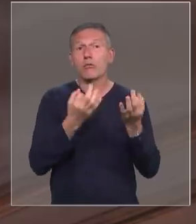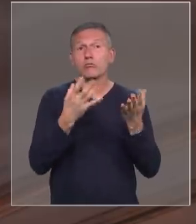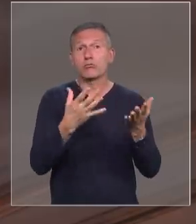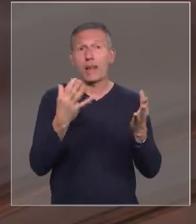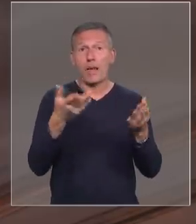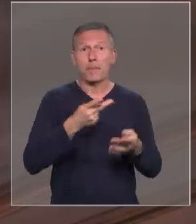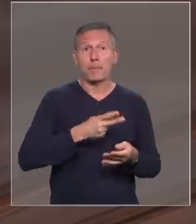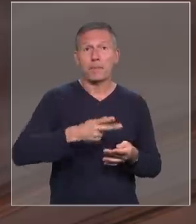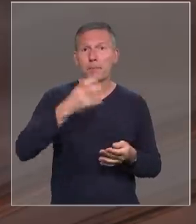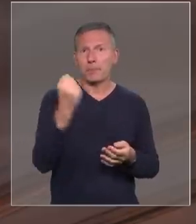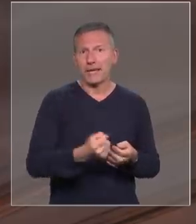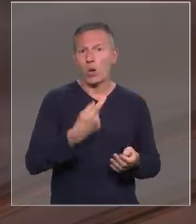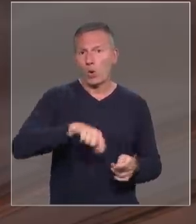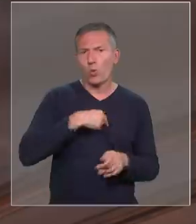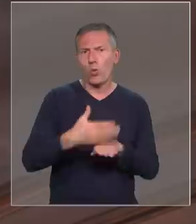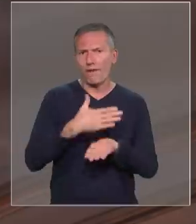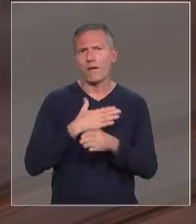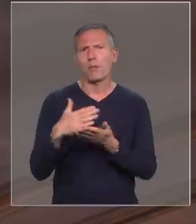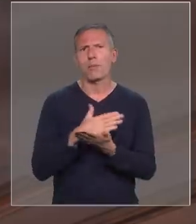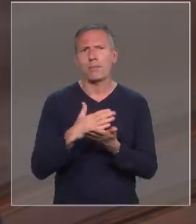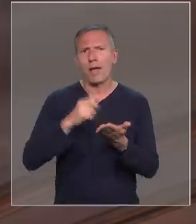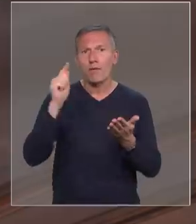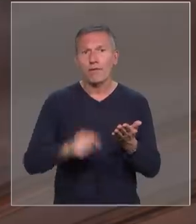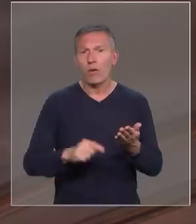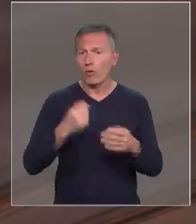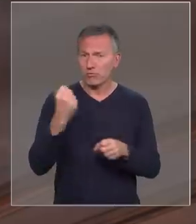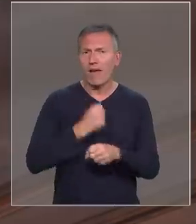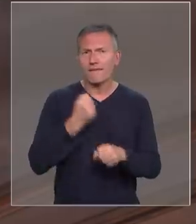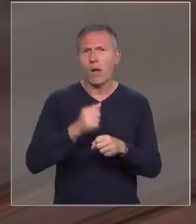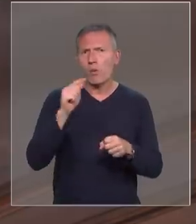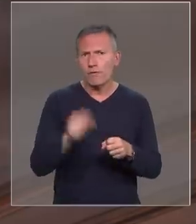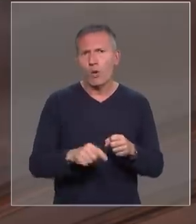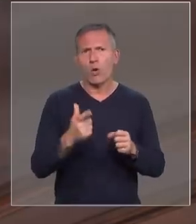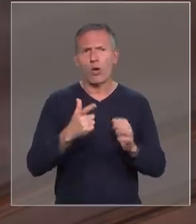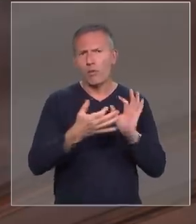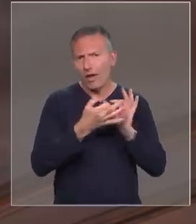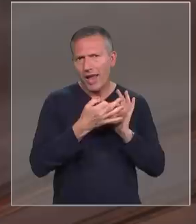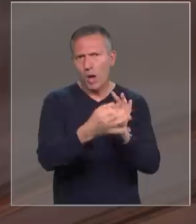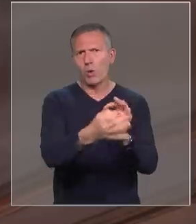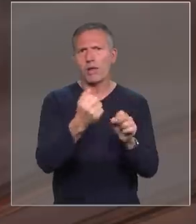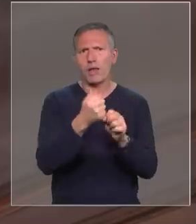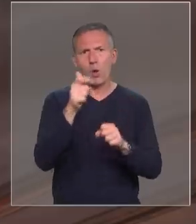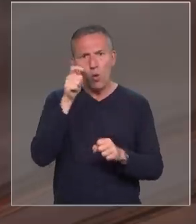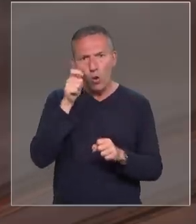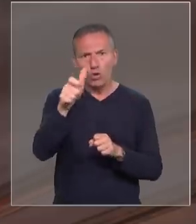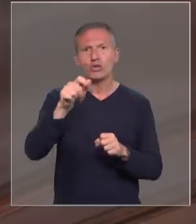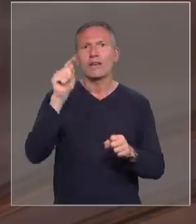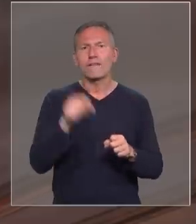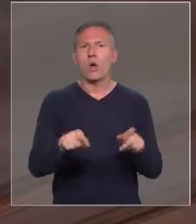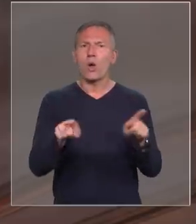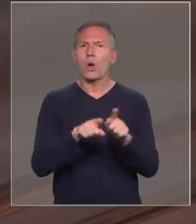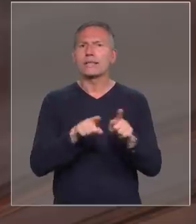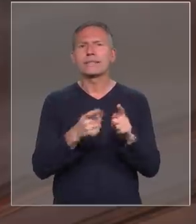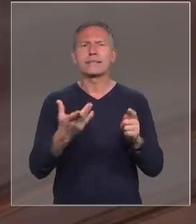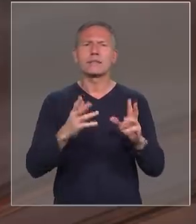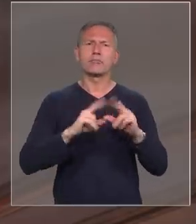lequel nous avons à anticiper. De ce point de vue, il faut du travail, il faut de la constance, il faut de la cohérence et il faut se garder des